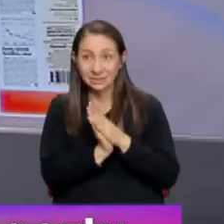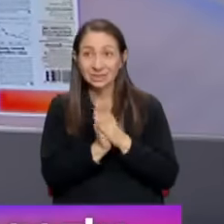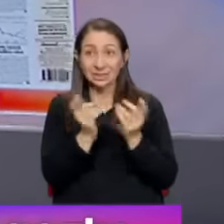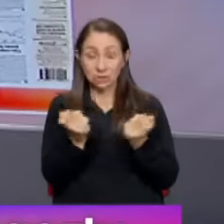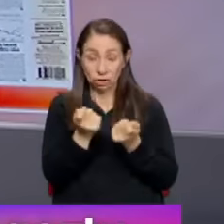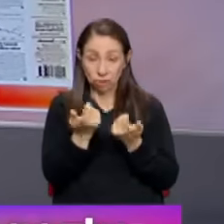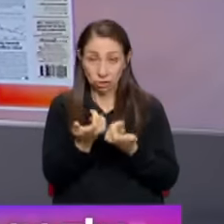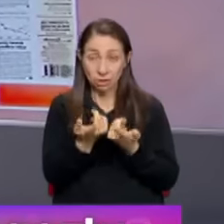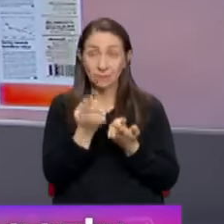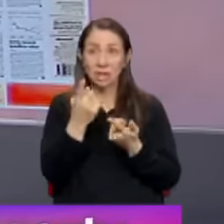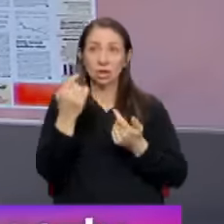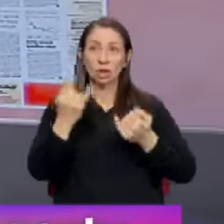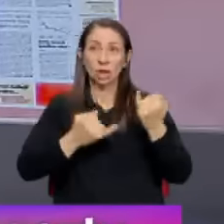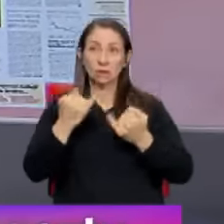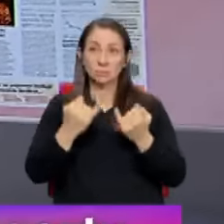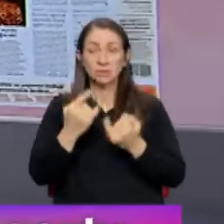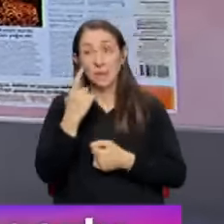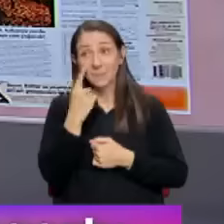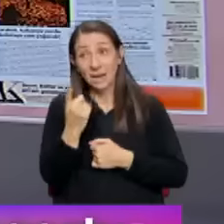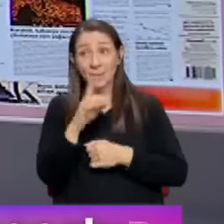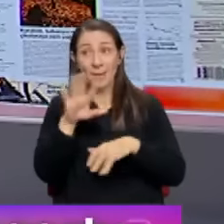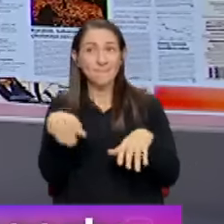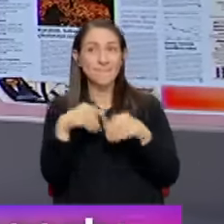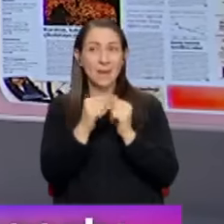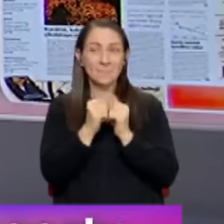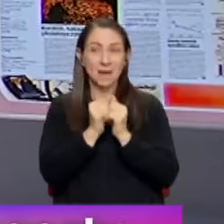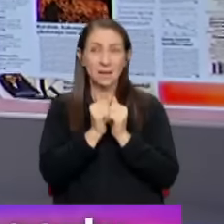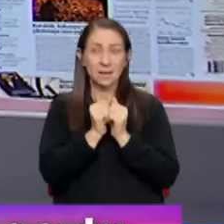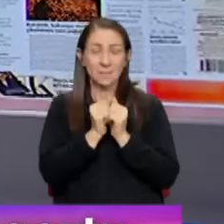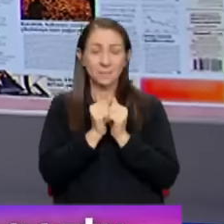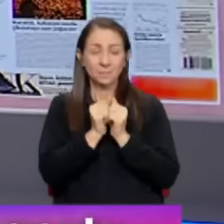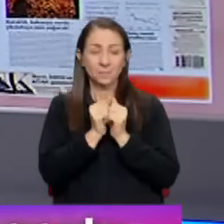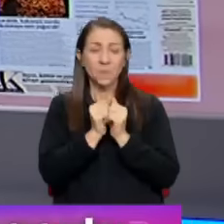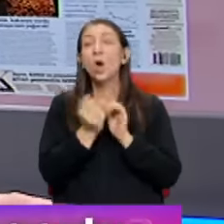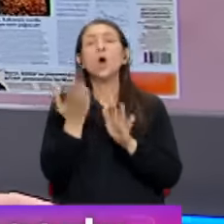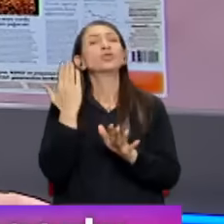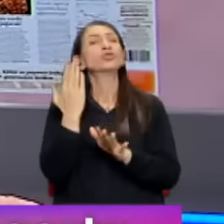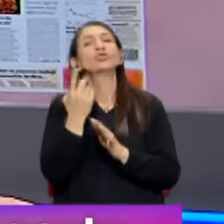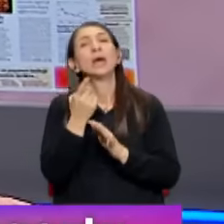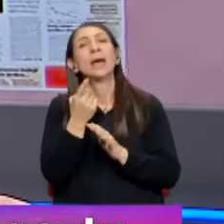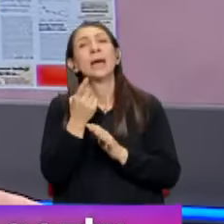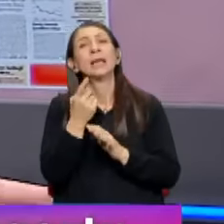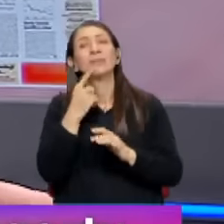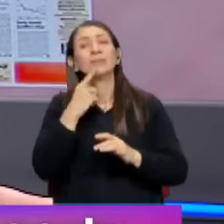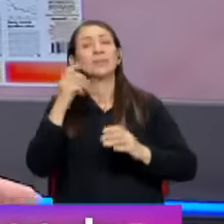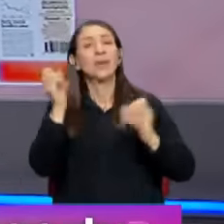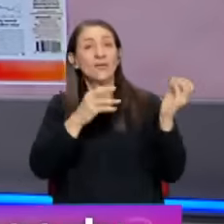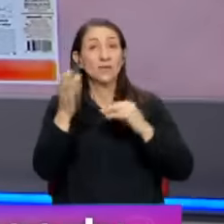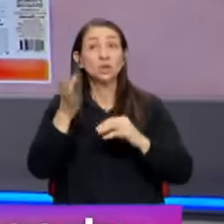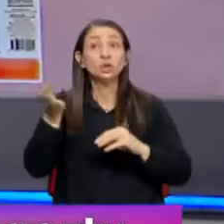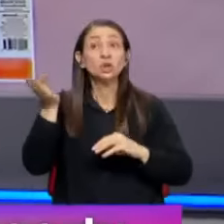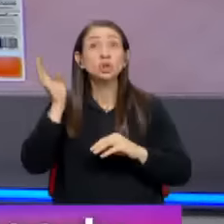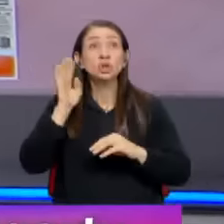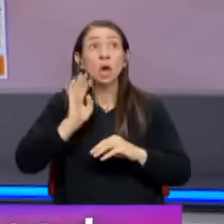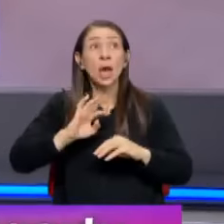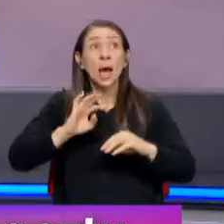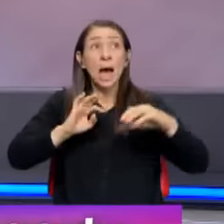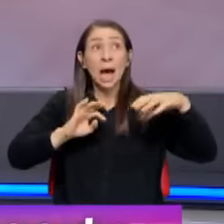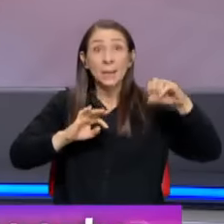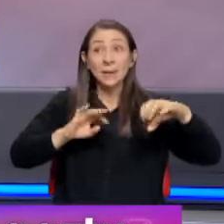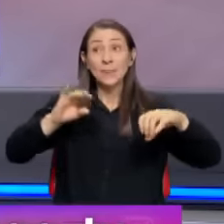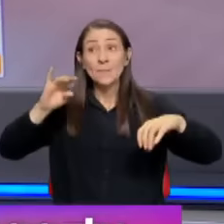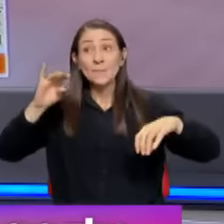iş. Bir tartışmasına bakalım hep birlikte. Önce polemiğine, sonra hani AK Parti